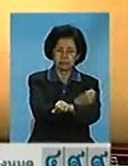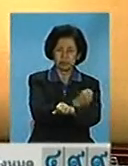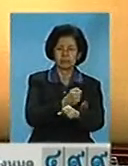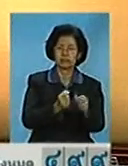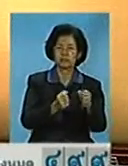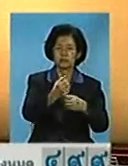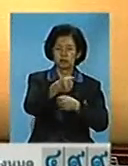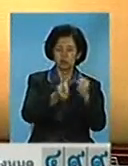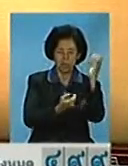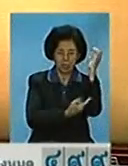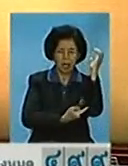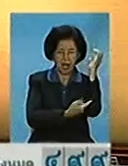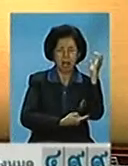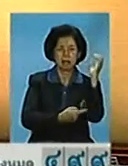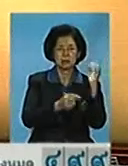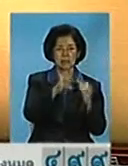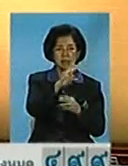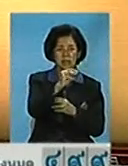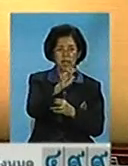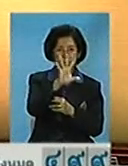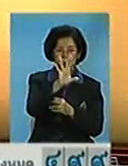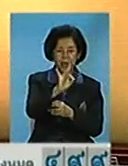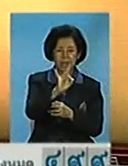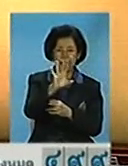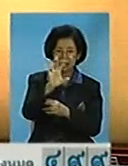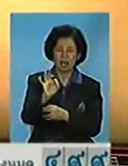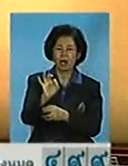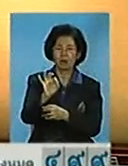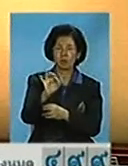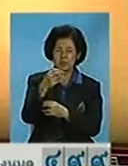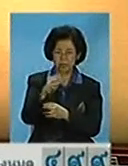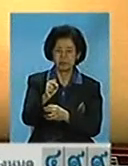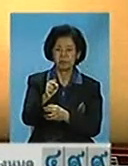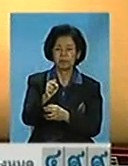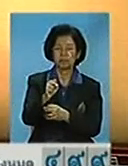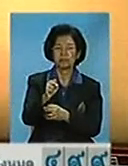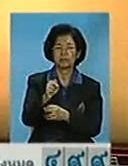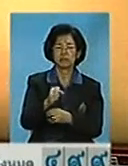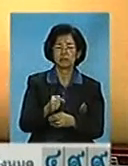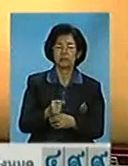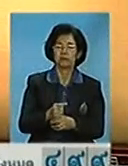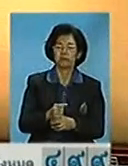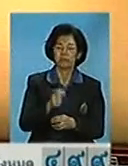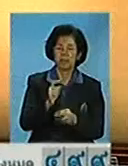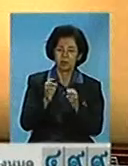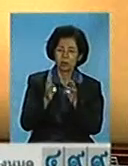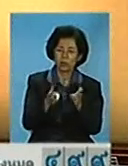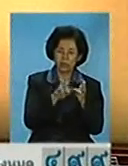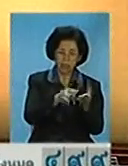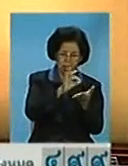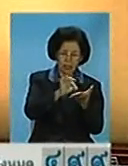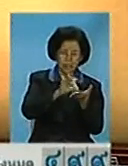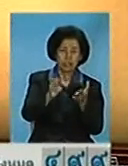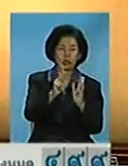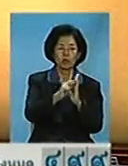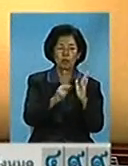ตราต่อไปท่านประธานครับตั้งแต่มาตรา8มาตรา9มาตรา10 เป็นวิธีการเขียนกฎหมายที่มี